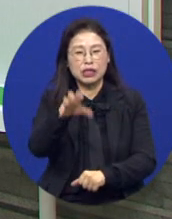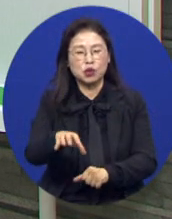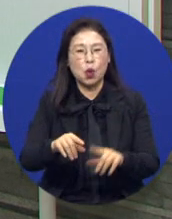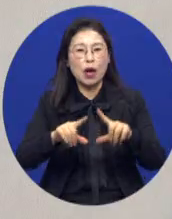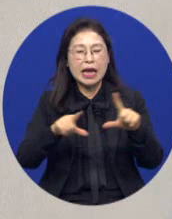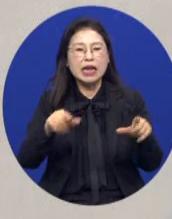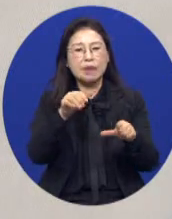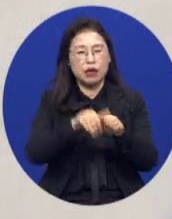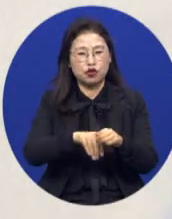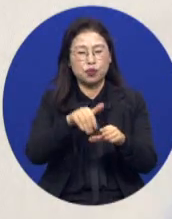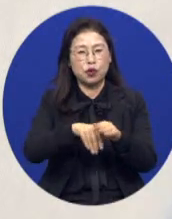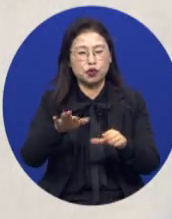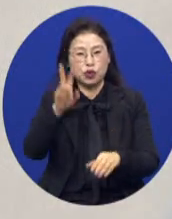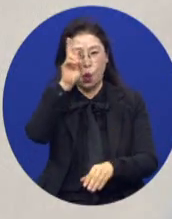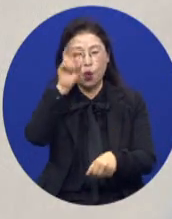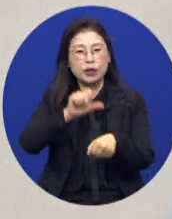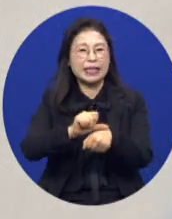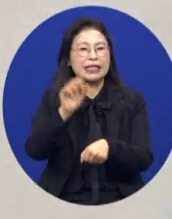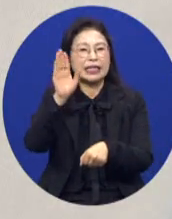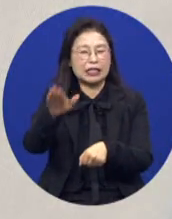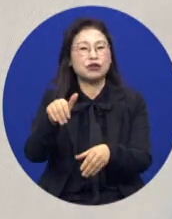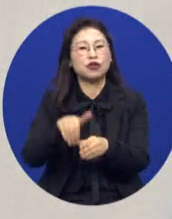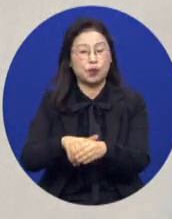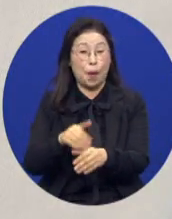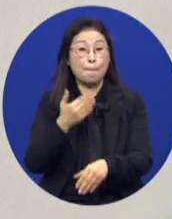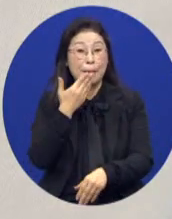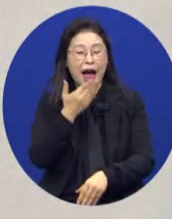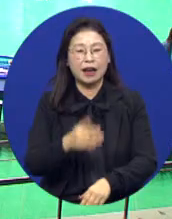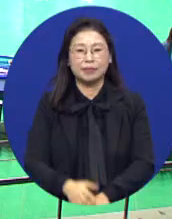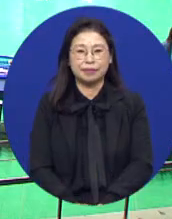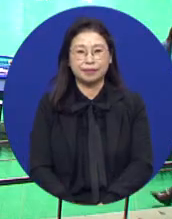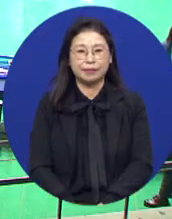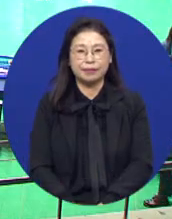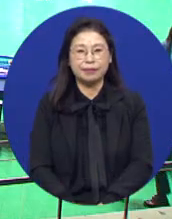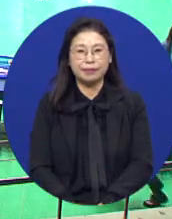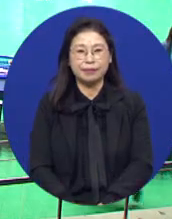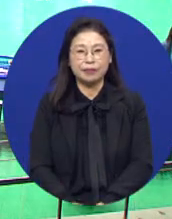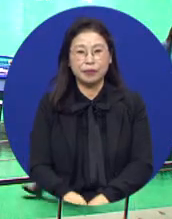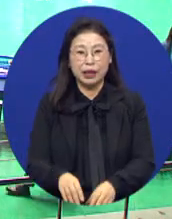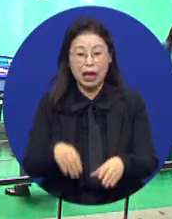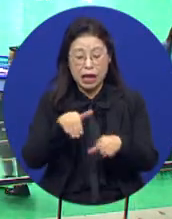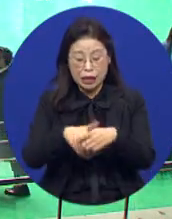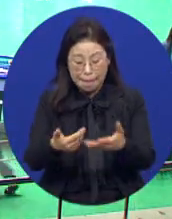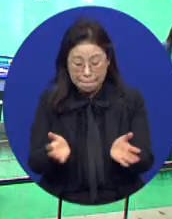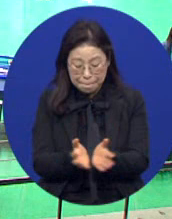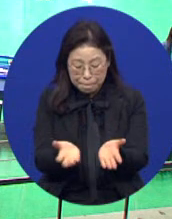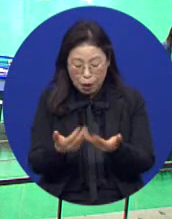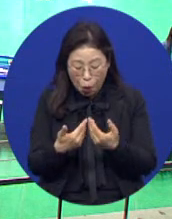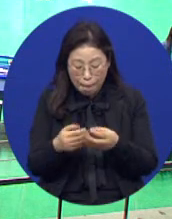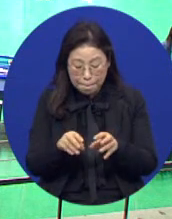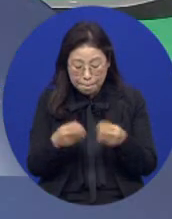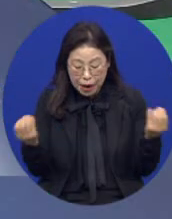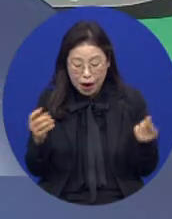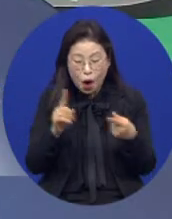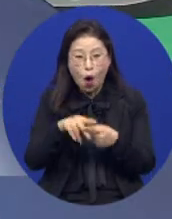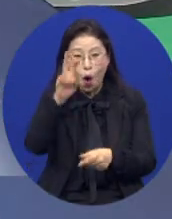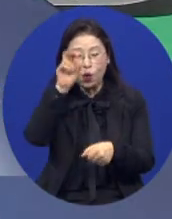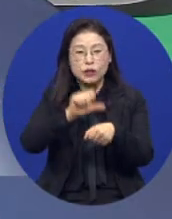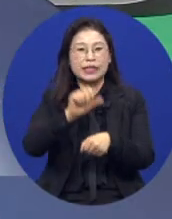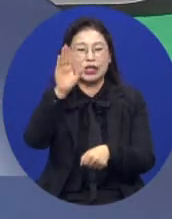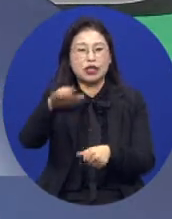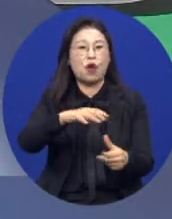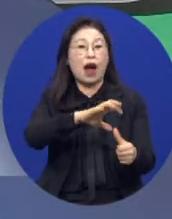일반 투표소에서 오후 5시 이후에 투표할 수 있습니다. 개표는 투표가 끝나는 오후 5시 이후